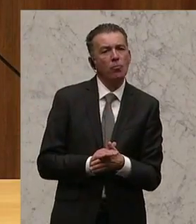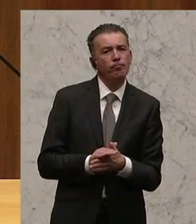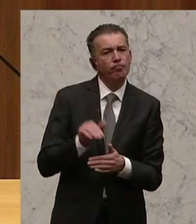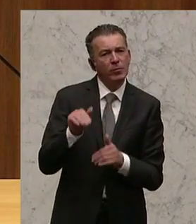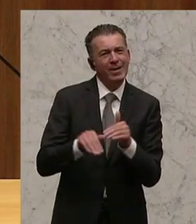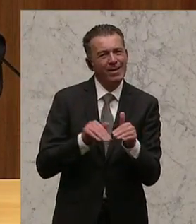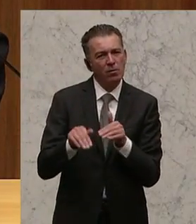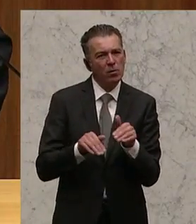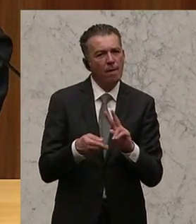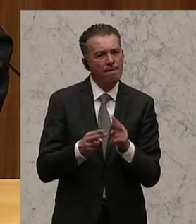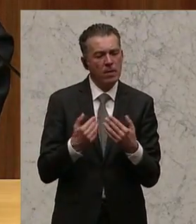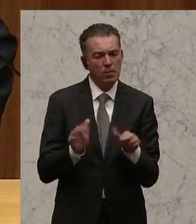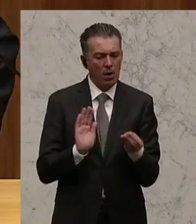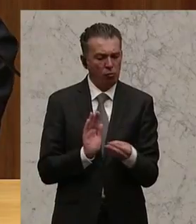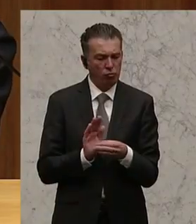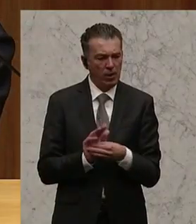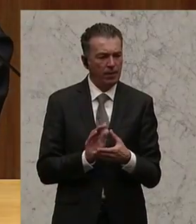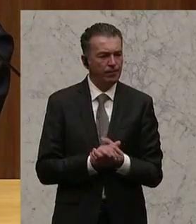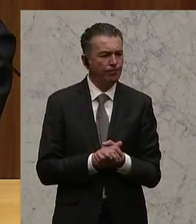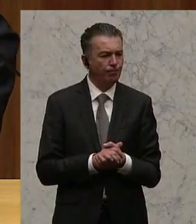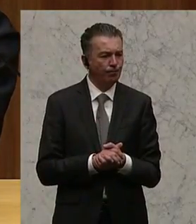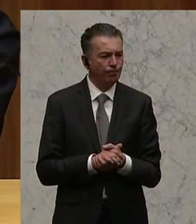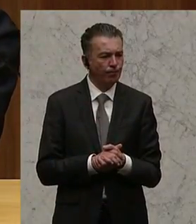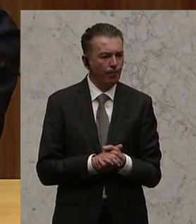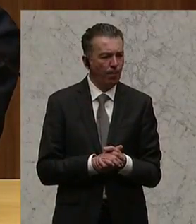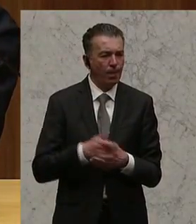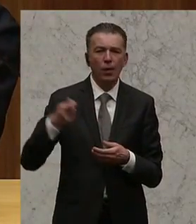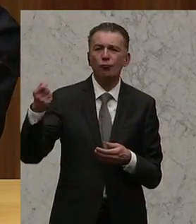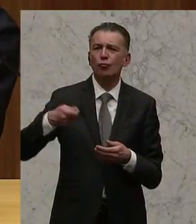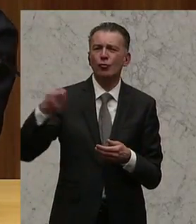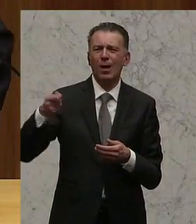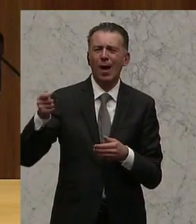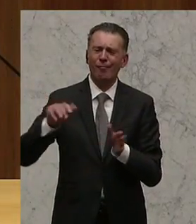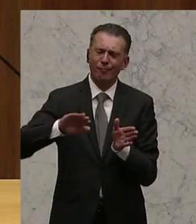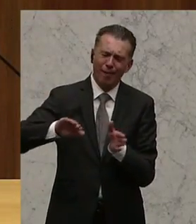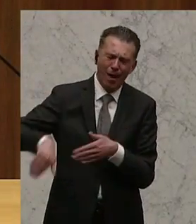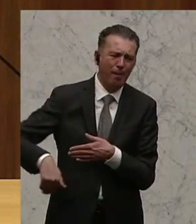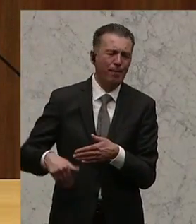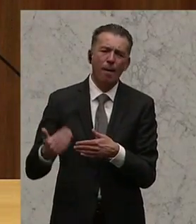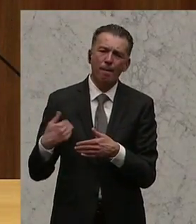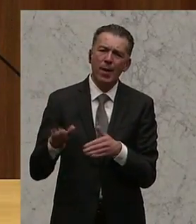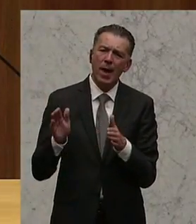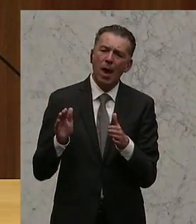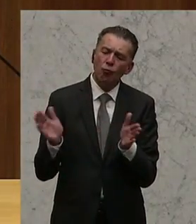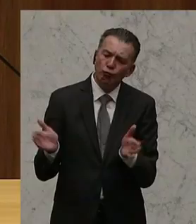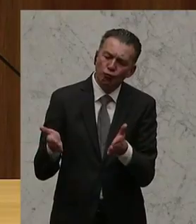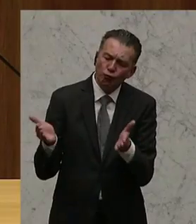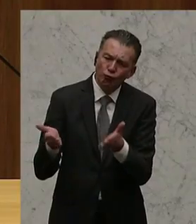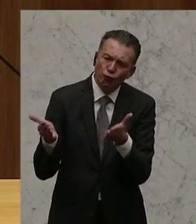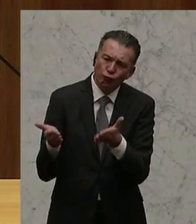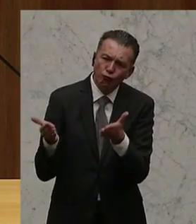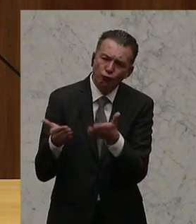so wie es im Bericht auch heißt, von den Strafen wegzugehen, hier zu einem